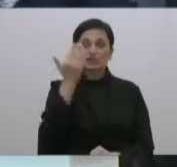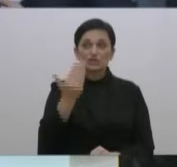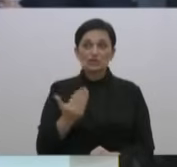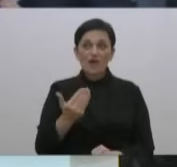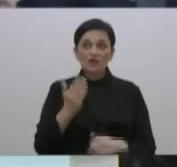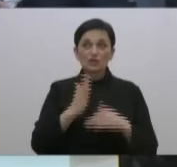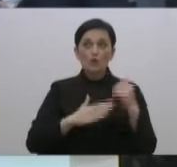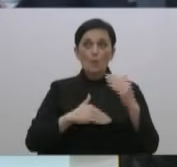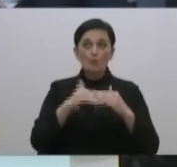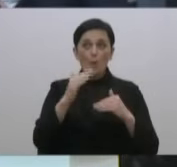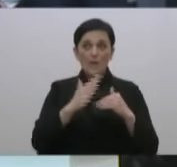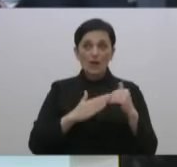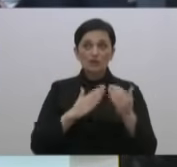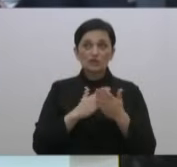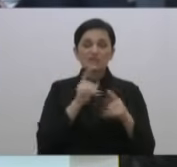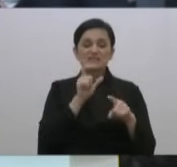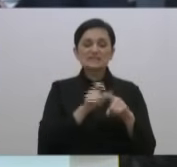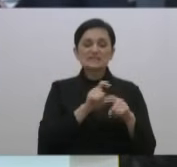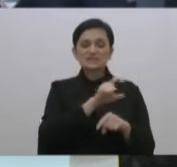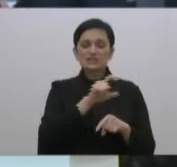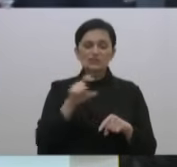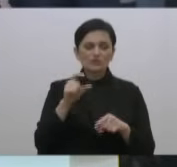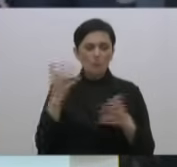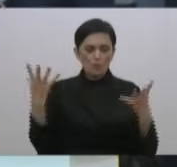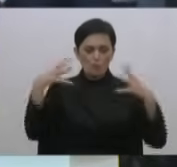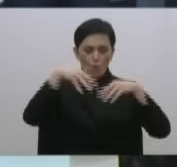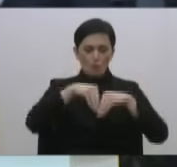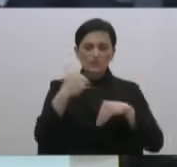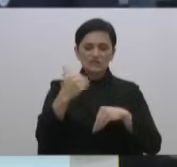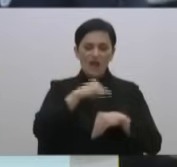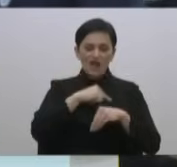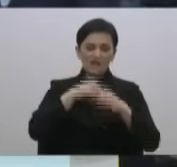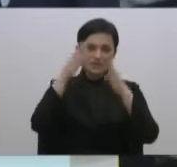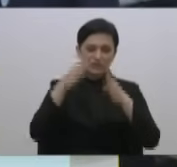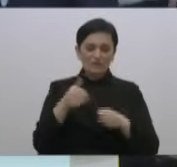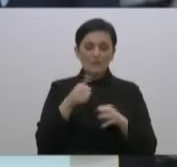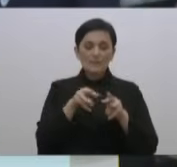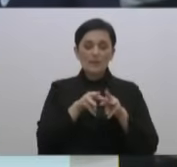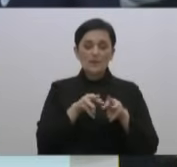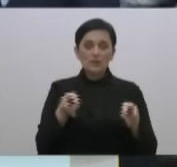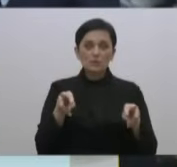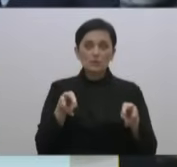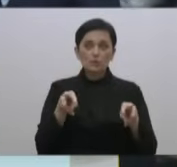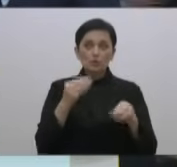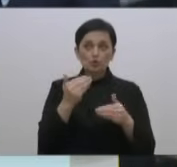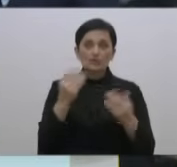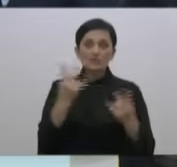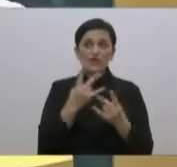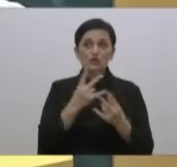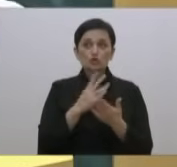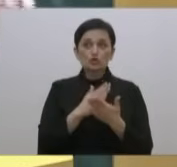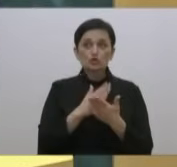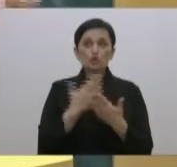ხართ ის პროფესიონალი და ამ სიტყვაში ყველაფერს მოვიაზრებ თქვენს იმ თვისებებს, რომელიც პრემიერ-მინისტრობის თვის